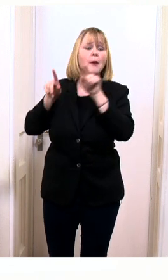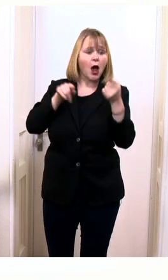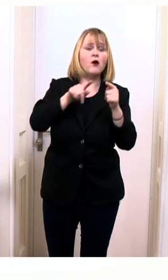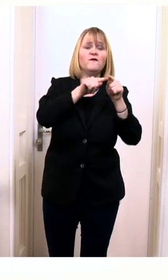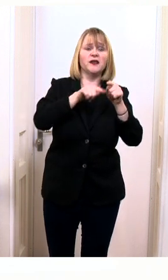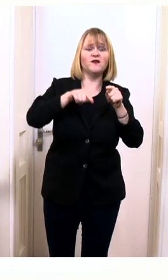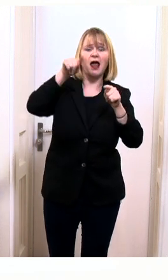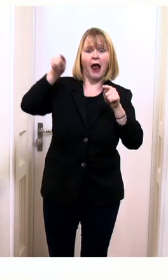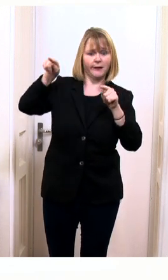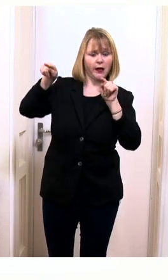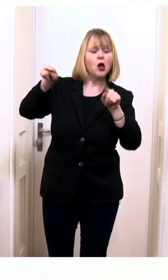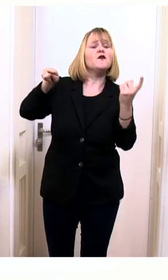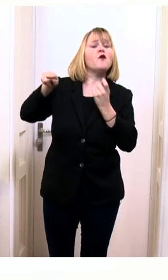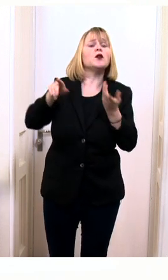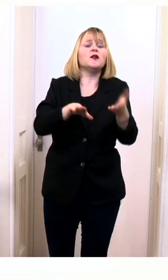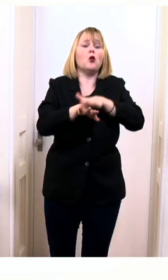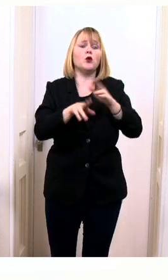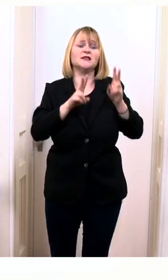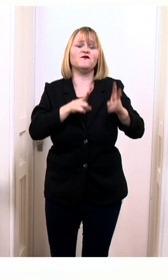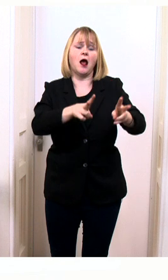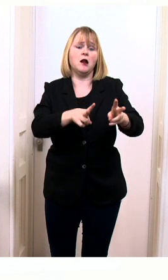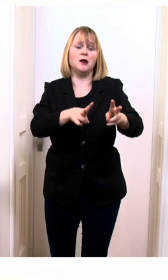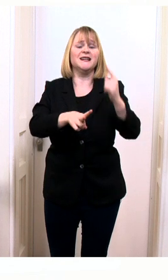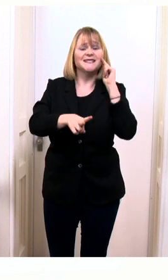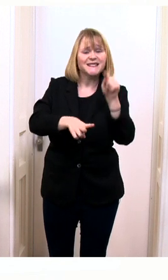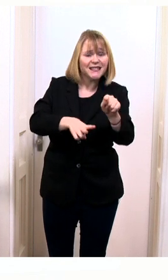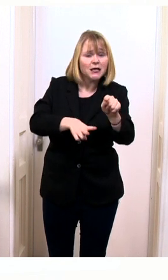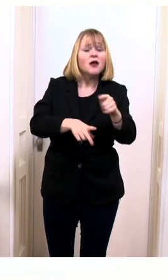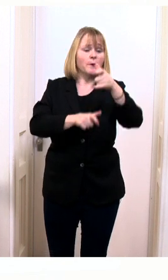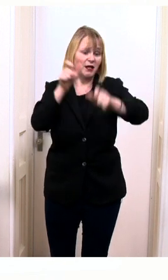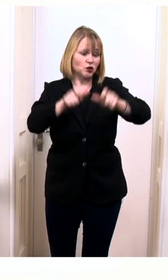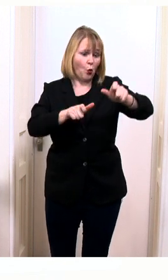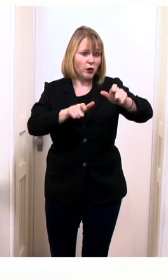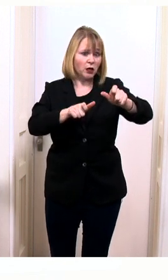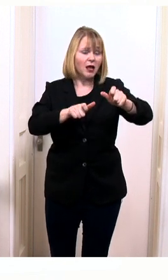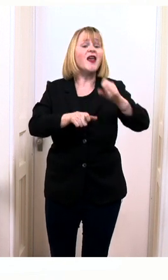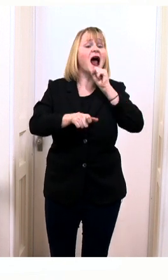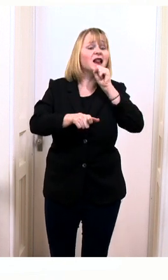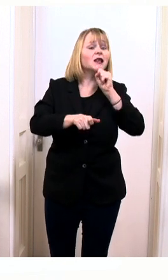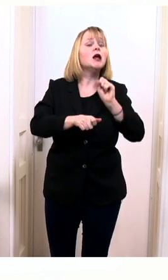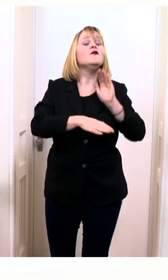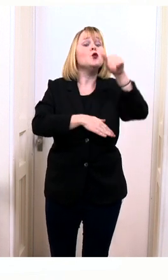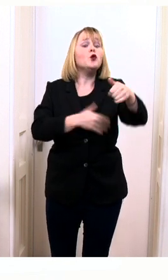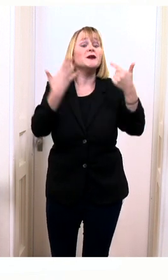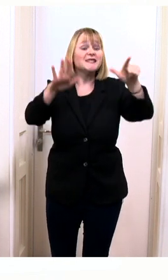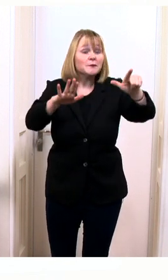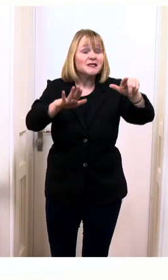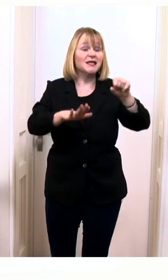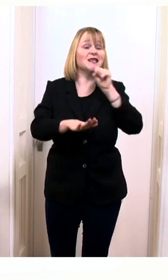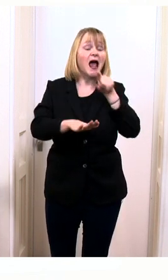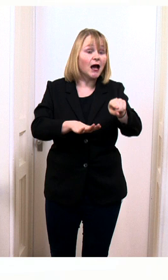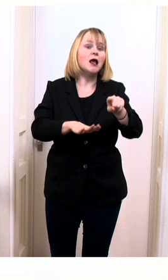hier eindeutig, dass bei Personen über 70 Jahre ein doch relativ hohes Risiko